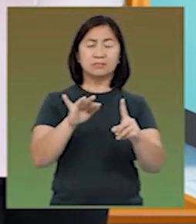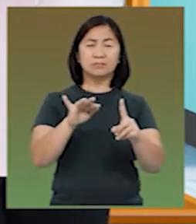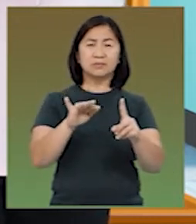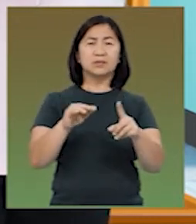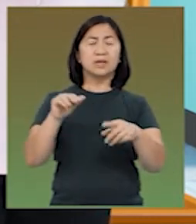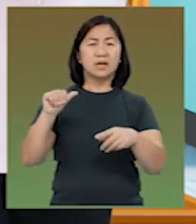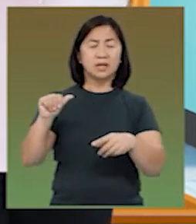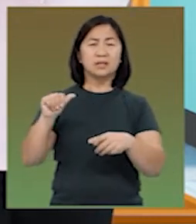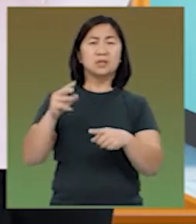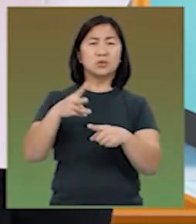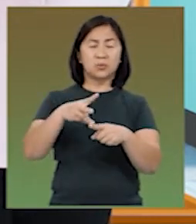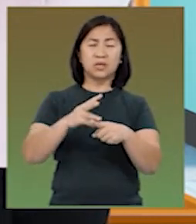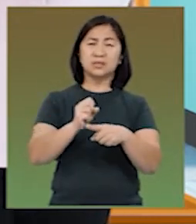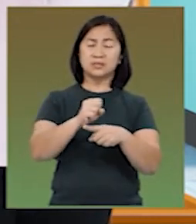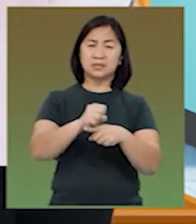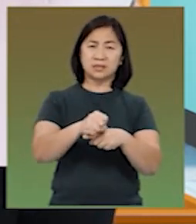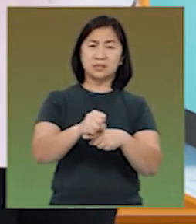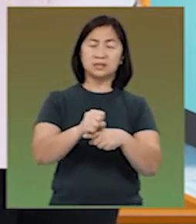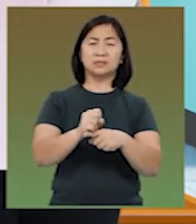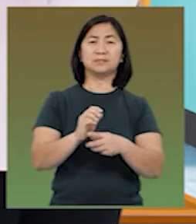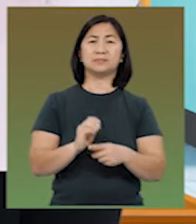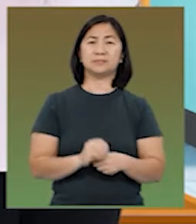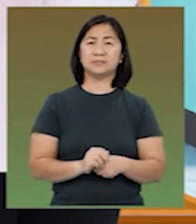analog weighing scale.